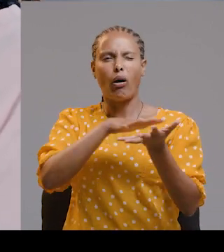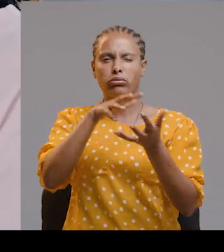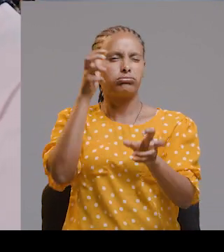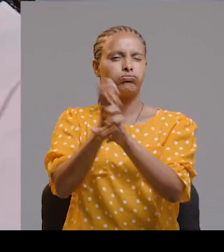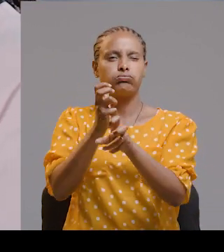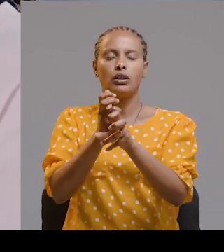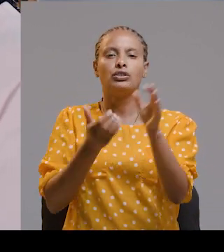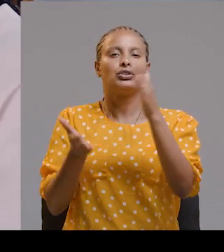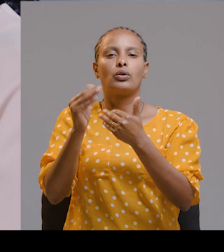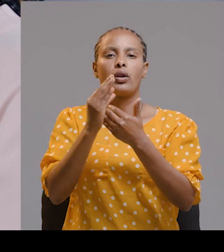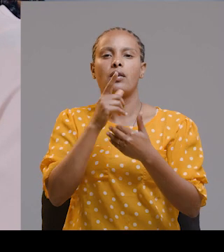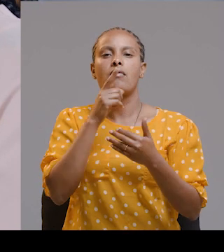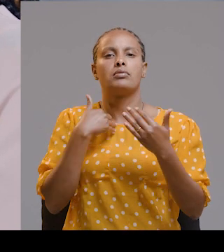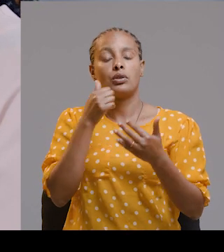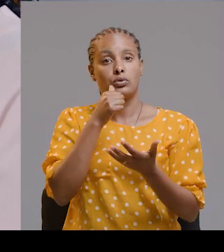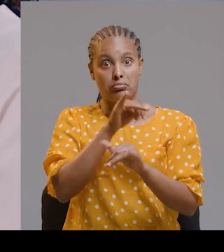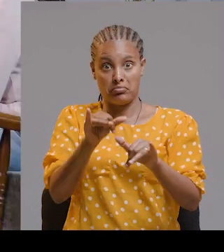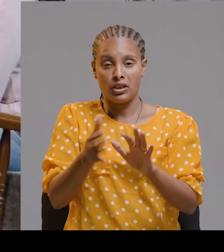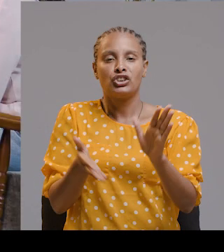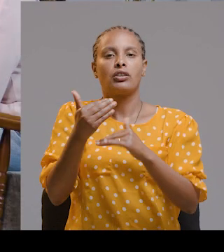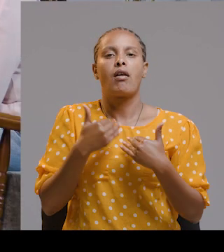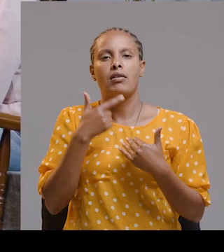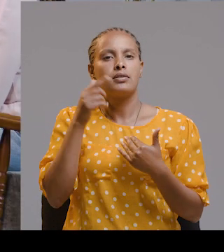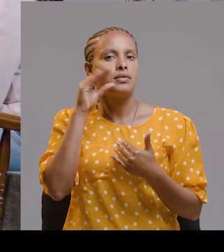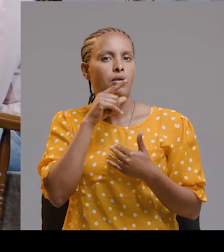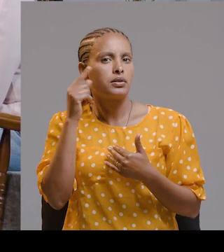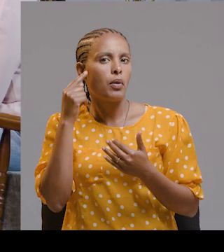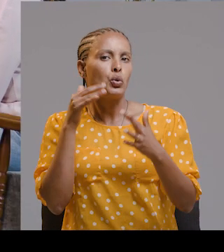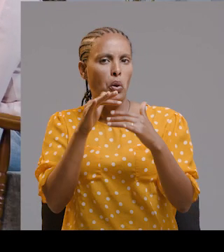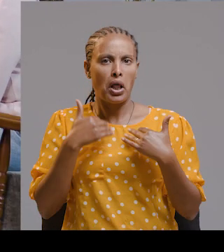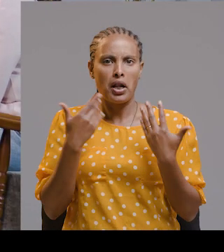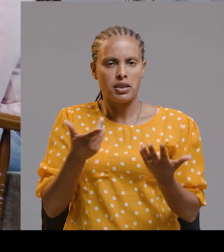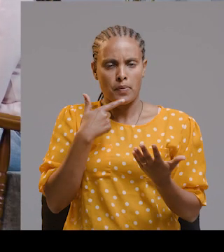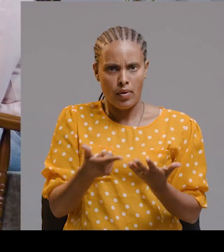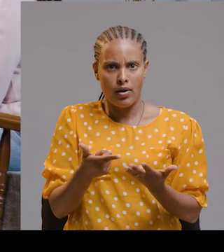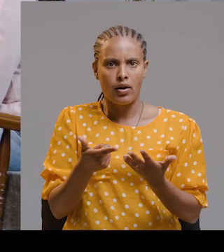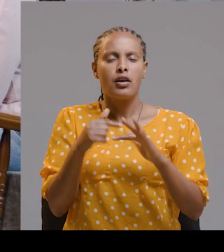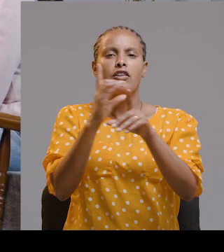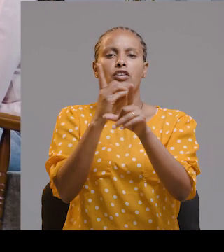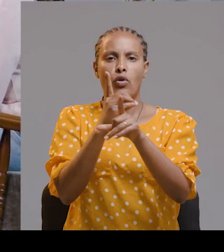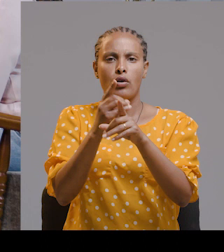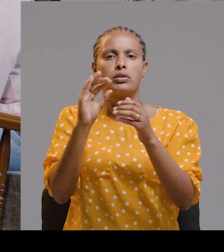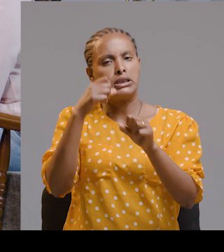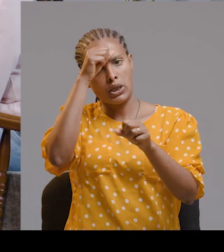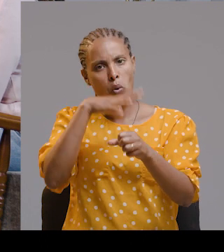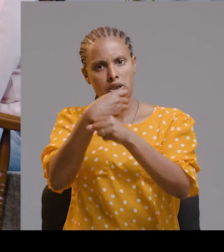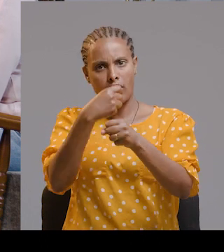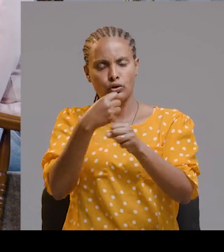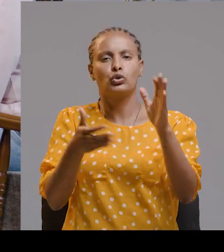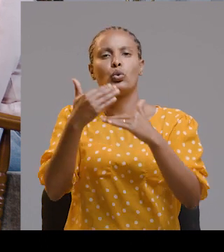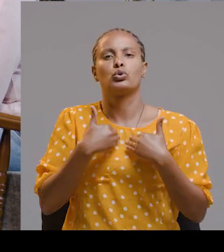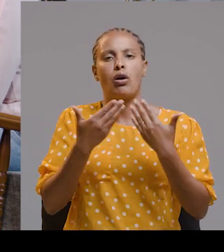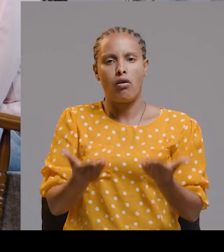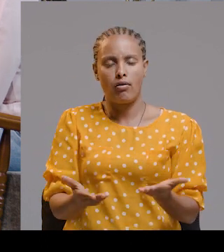ጊዜ ስለሆነ ሴቶች ያው ችግር አለ ሲባል ወይም ደም ጦርነት አለ የተፈጠረው የሚሆን ሰው ሰራሽ